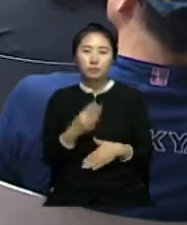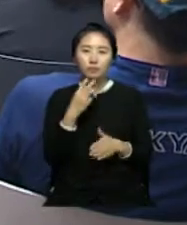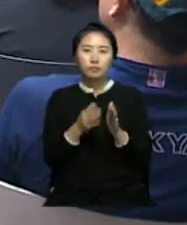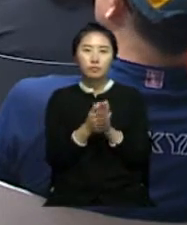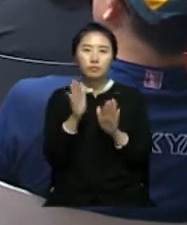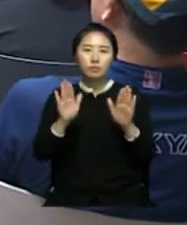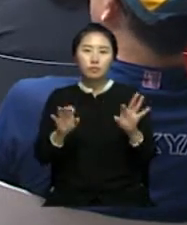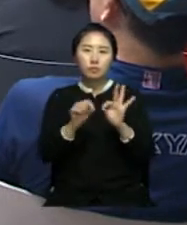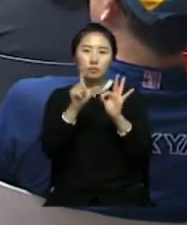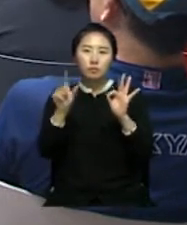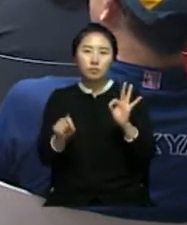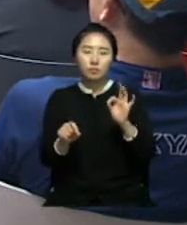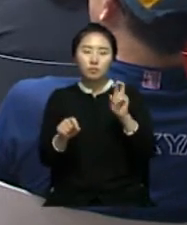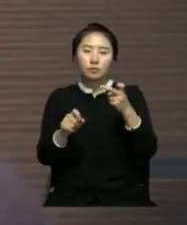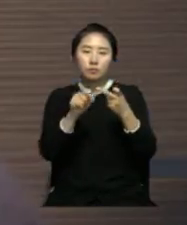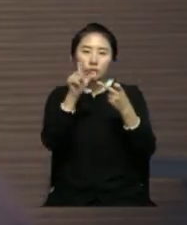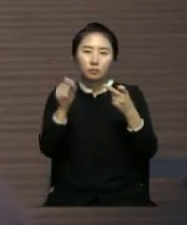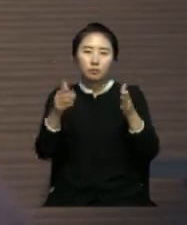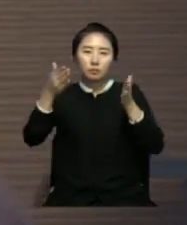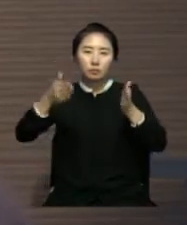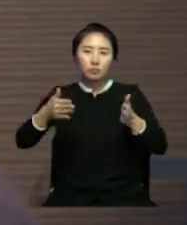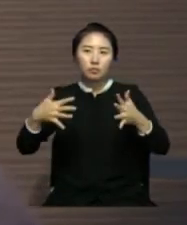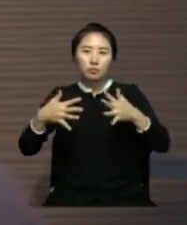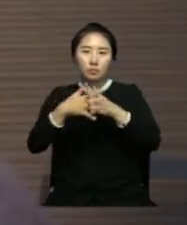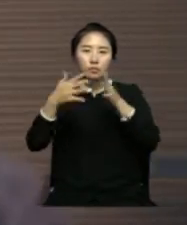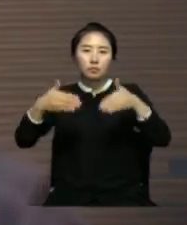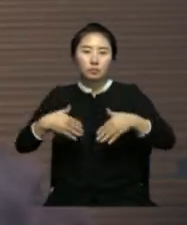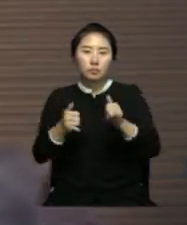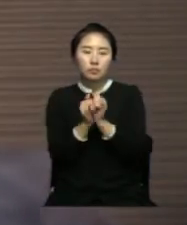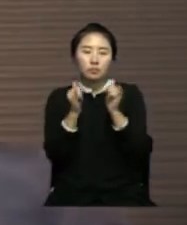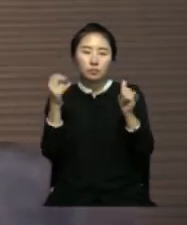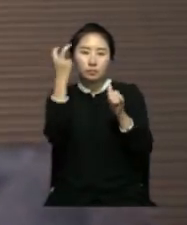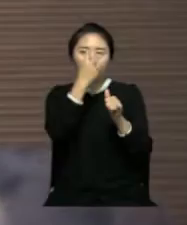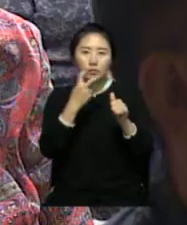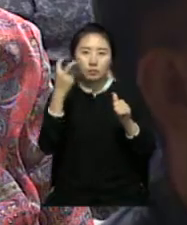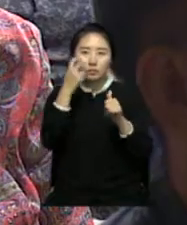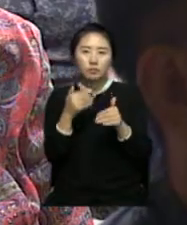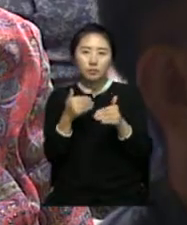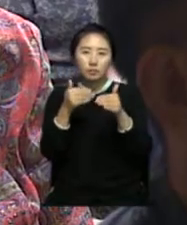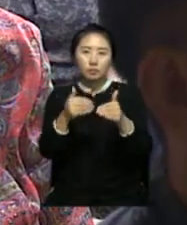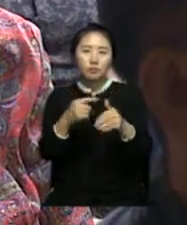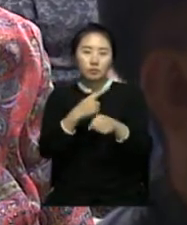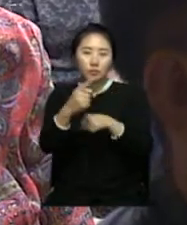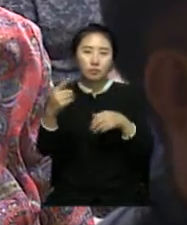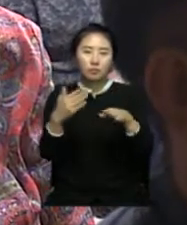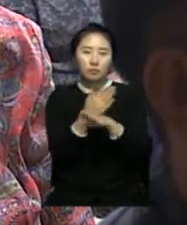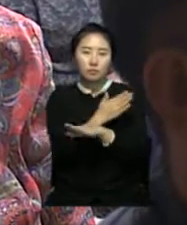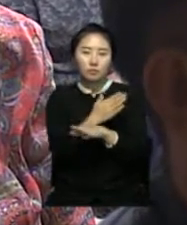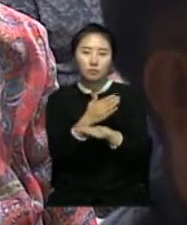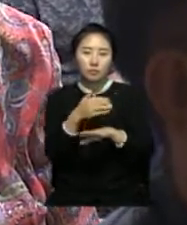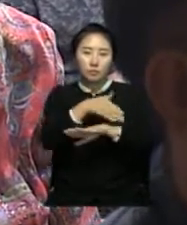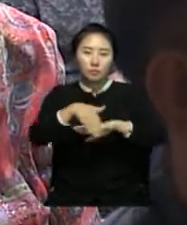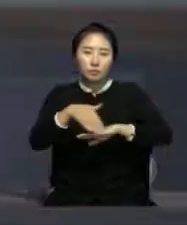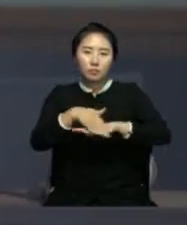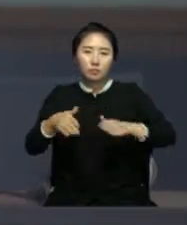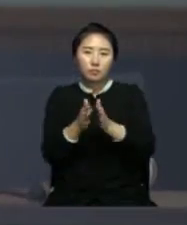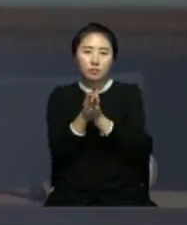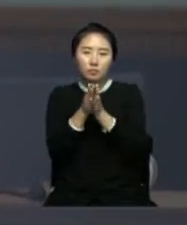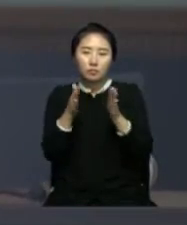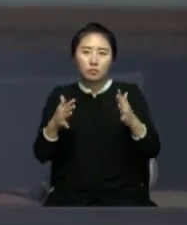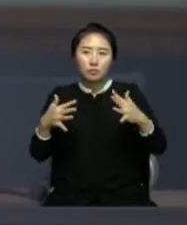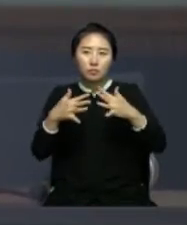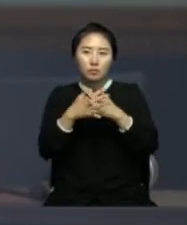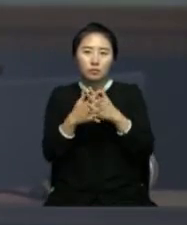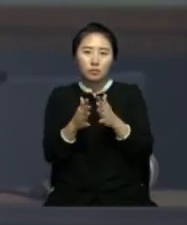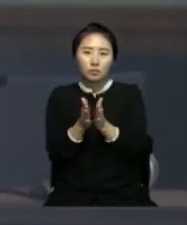서울시는 오는 10월에서 12월 사이 공사에 필요한 용역 조사를 진행합니다. 내년부터 기본 설계를 실시하고 공사에